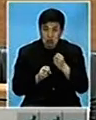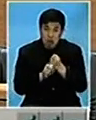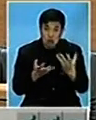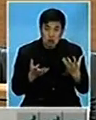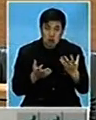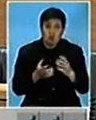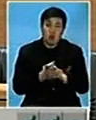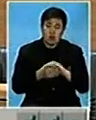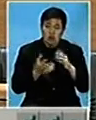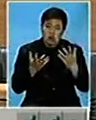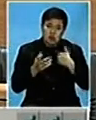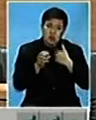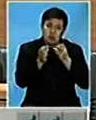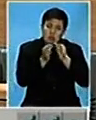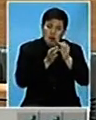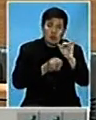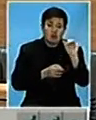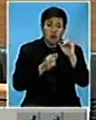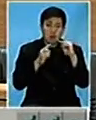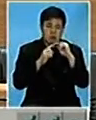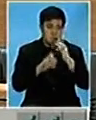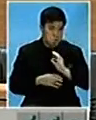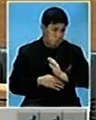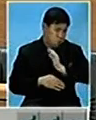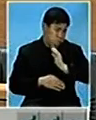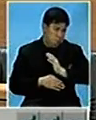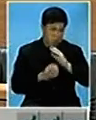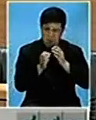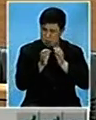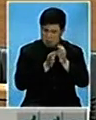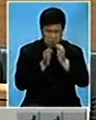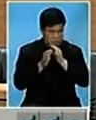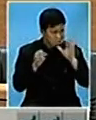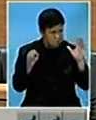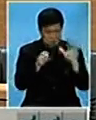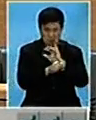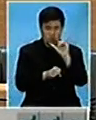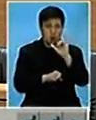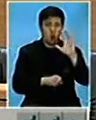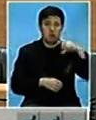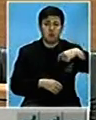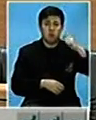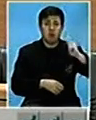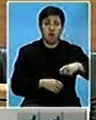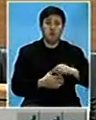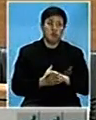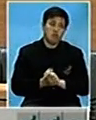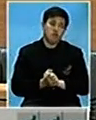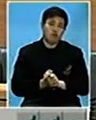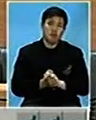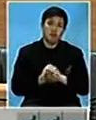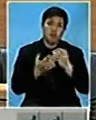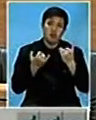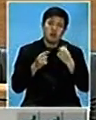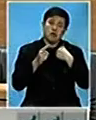เรายังไม่มีคำอธิบายที่เป็นทางการจากศาลถ้าจะพูดกันจริงๆต้องพูด